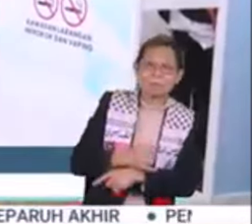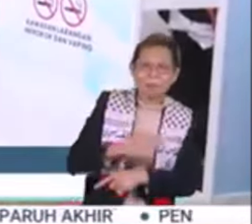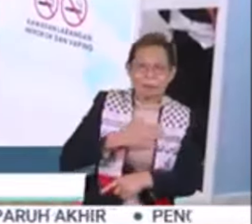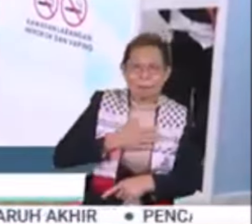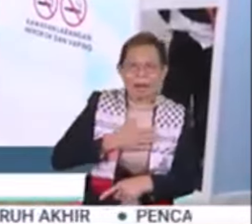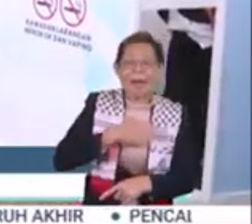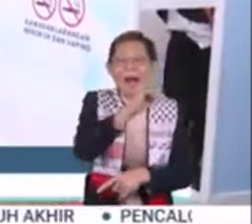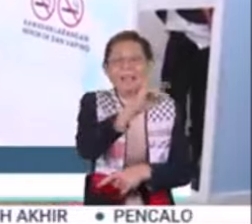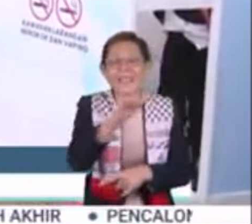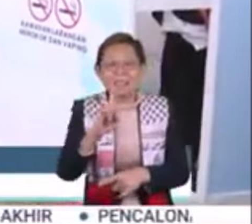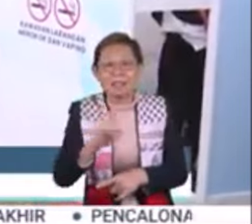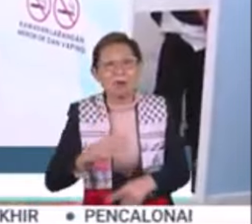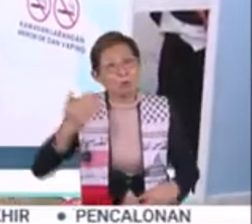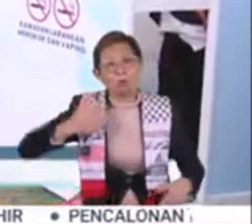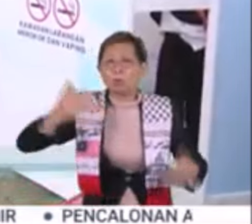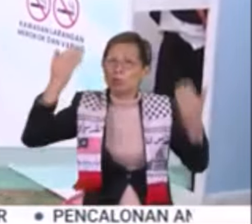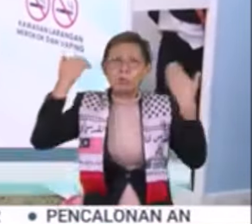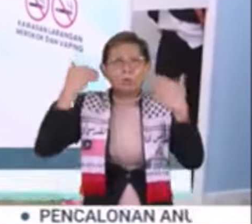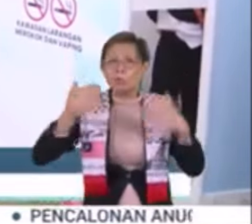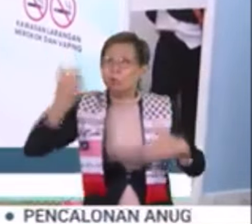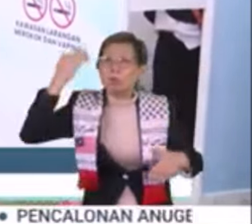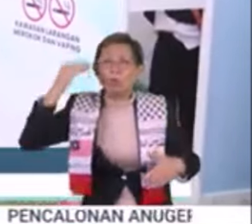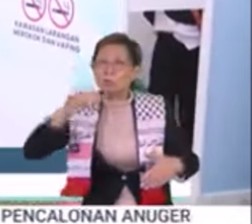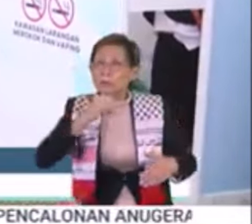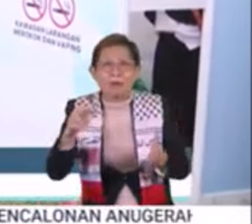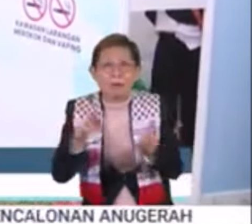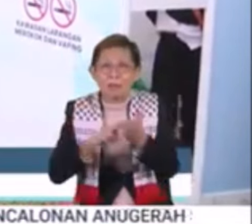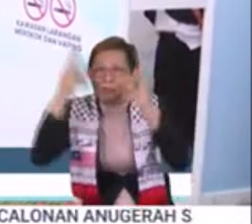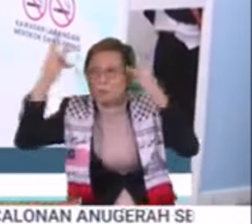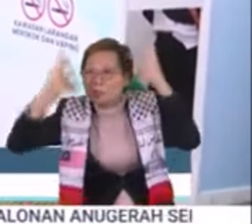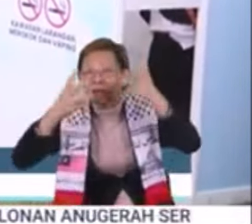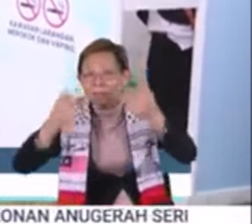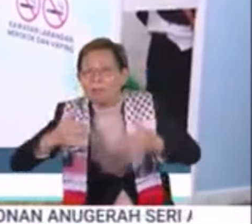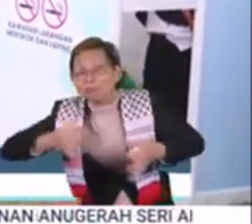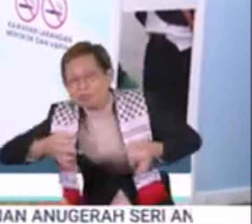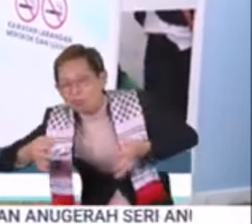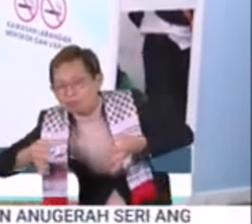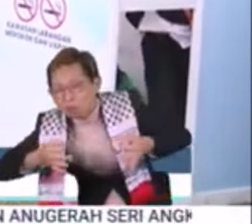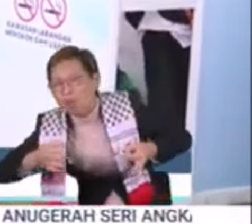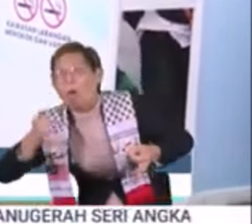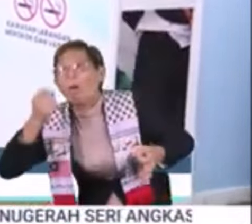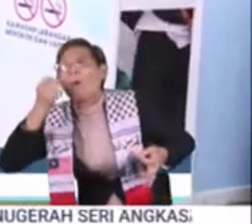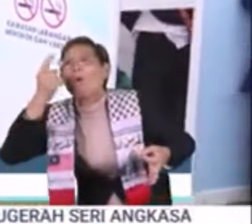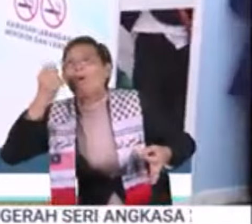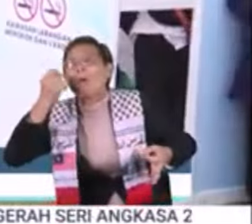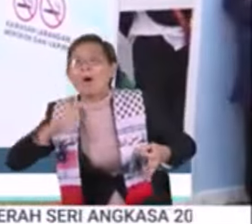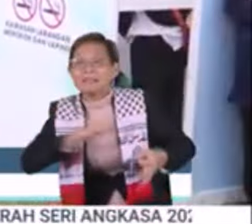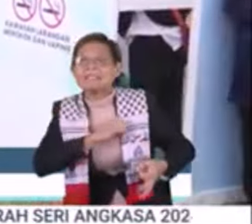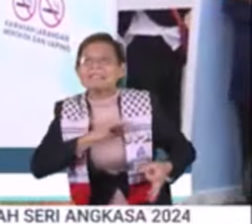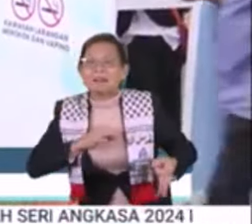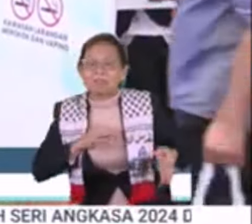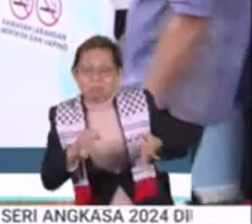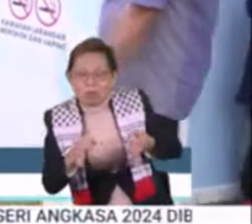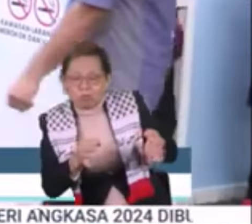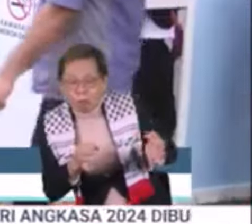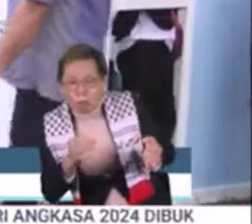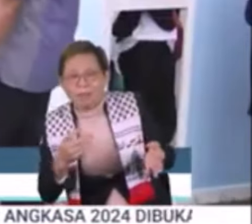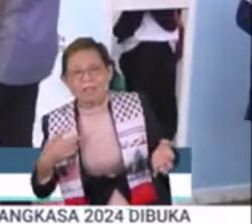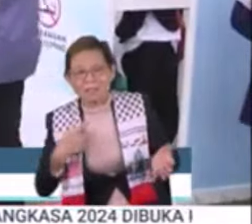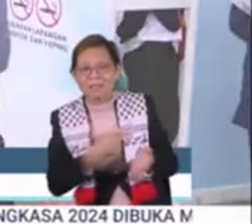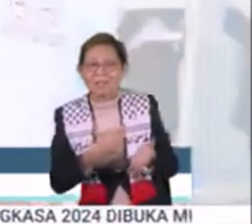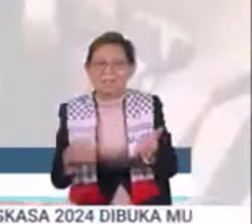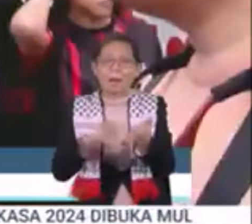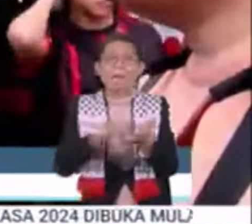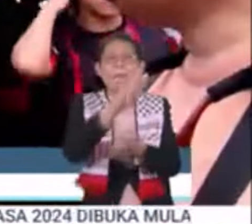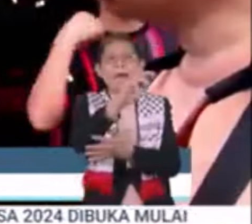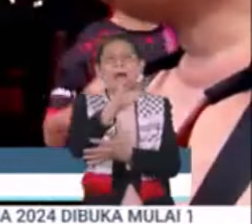My ID. Sebelum ni kita orang tak ada register kan, risau apa semua. Tadi dah dapat pencerahan daripada staff kat situ. So kita orang daftar